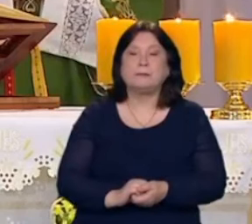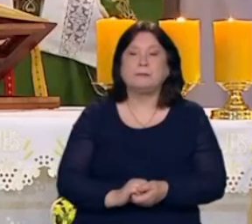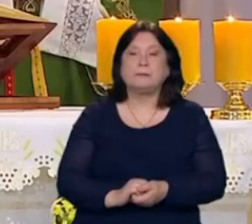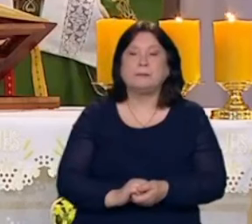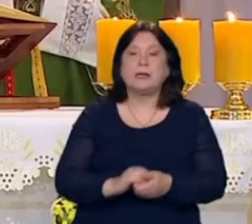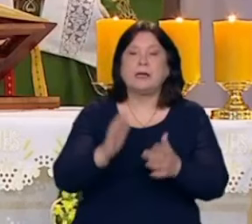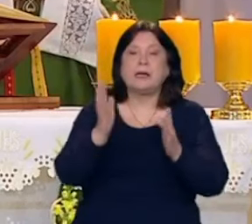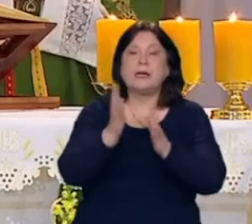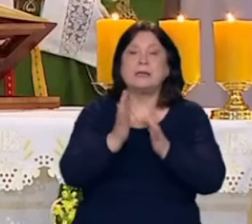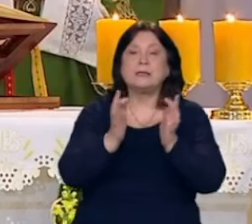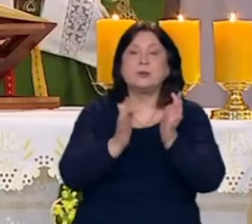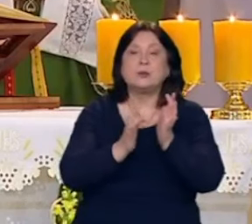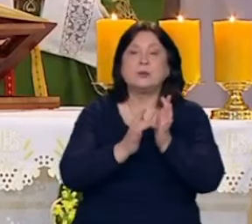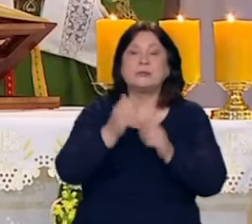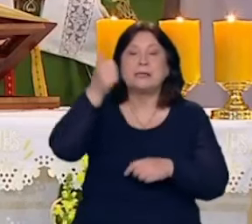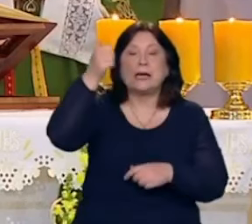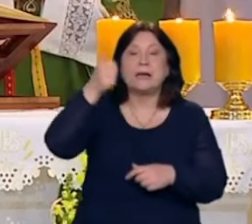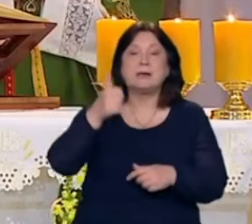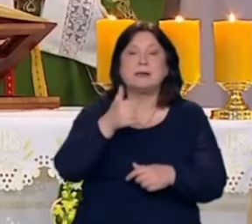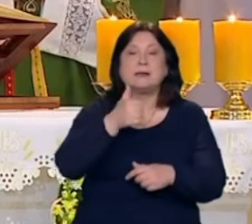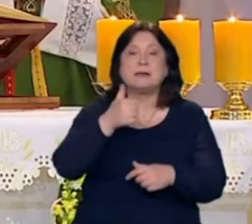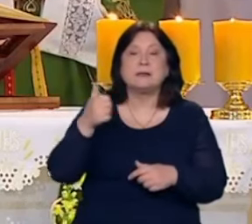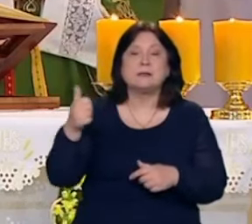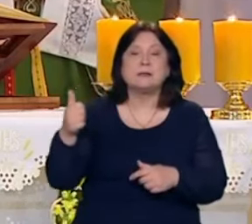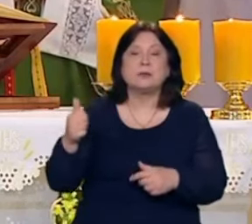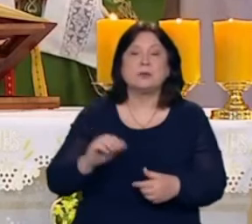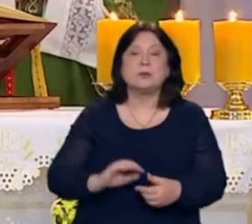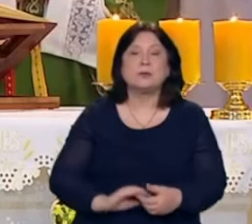pana Jezusa